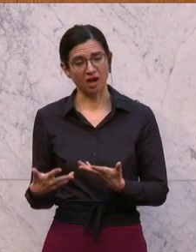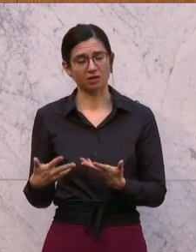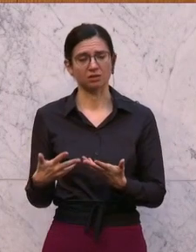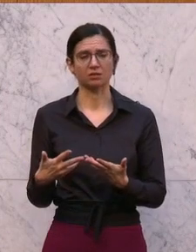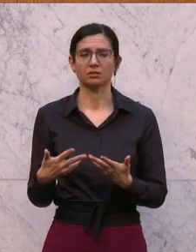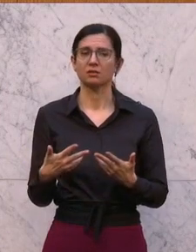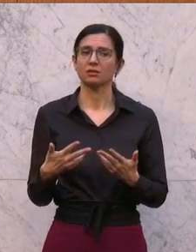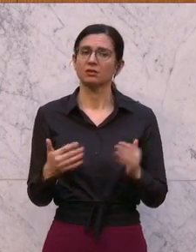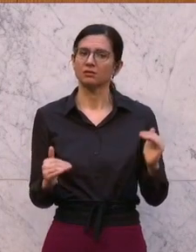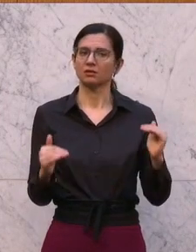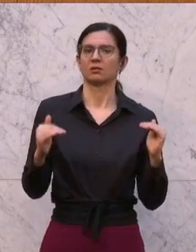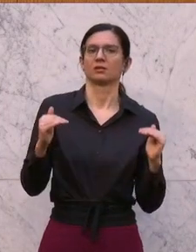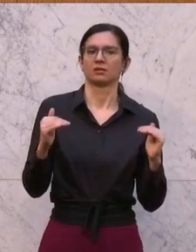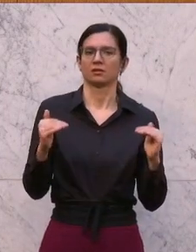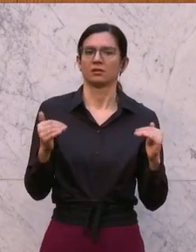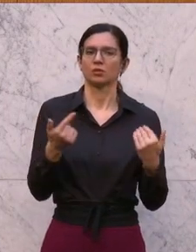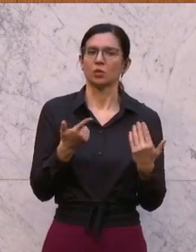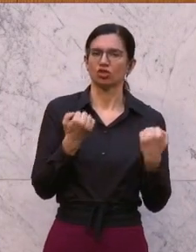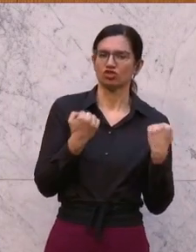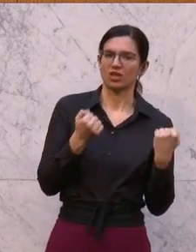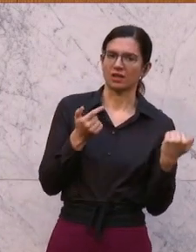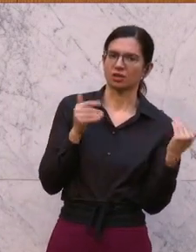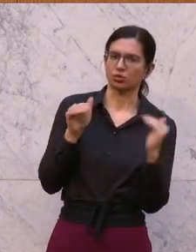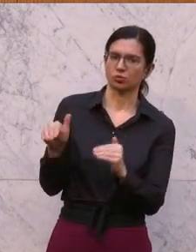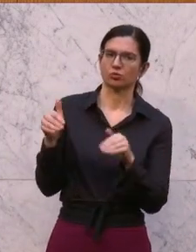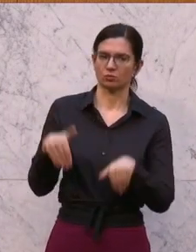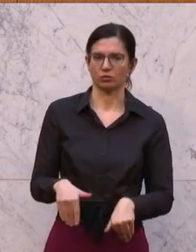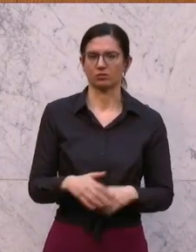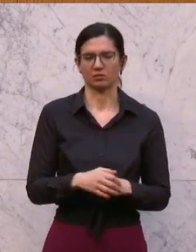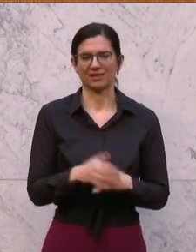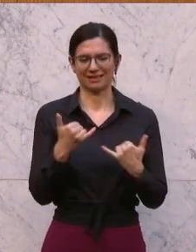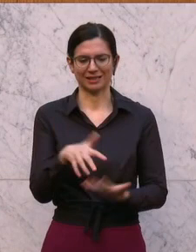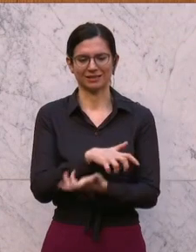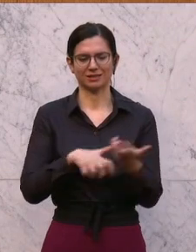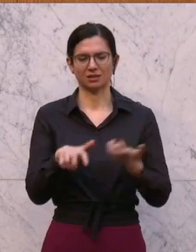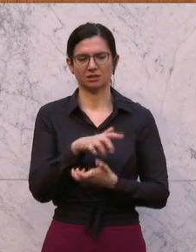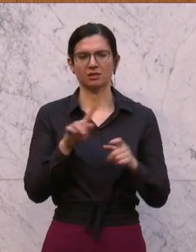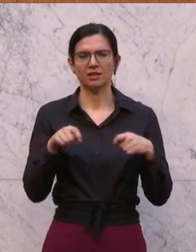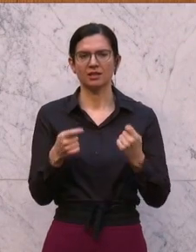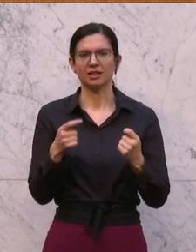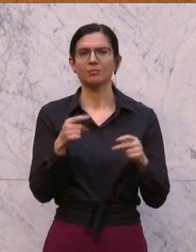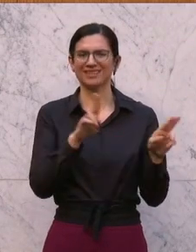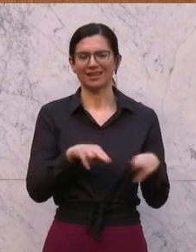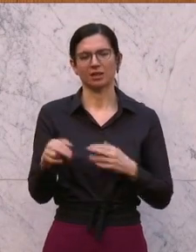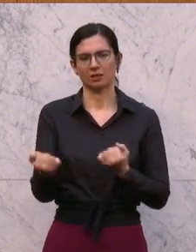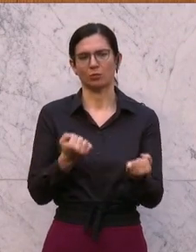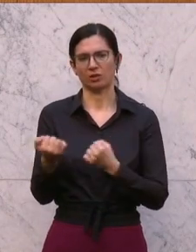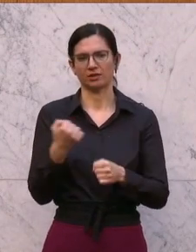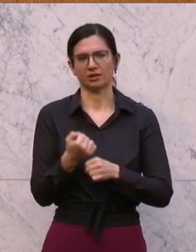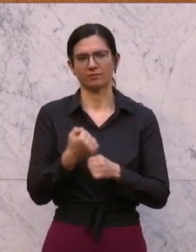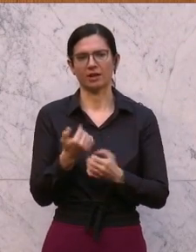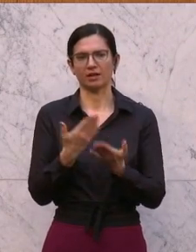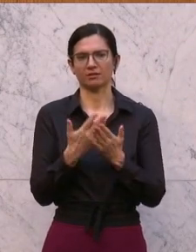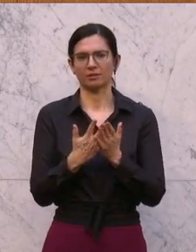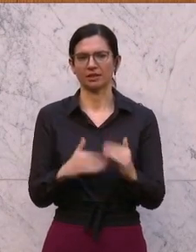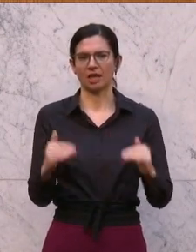den Stärkeren geschützt werden. Und in der momentanen Krise gibt es Gelegenheit, gerechte Politik zu machen. Hier